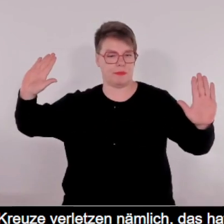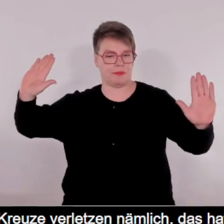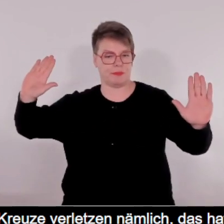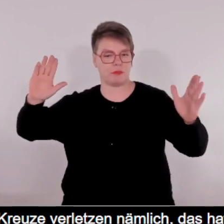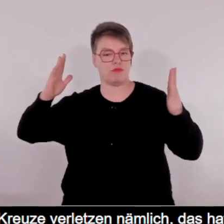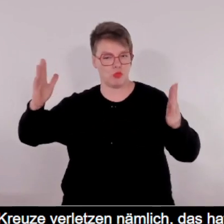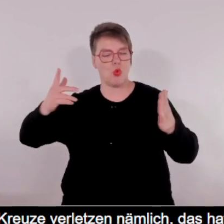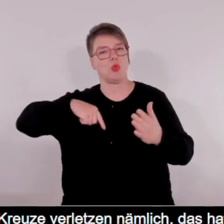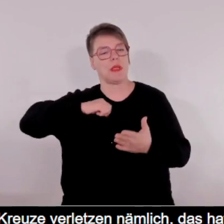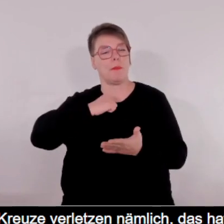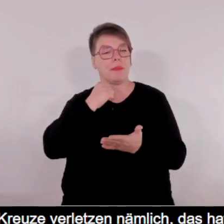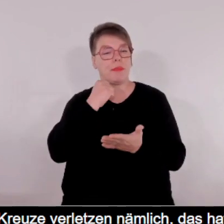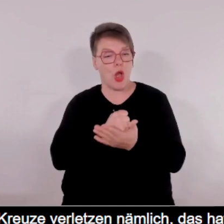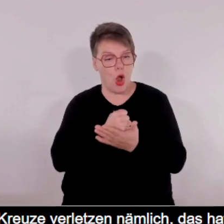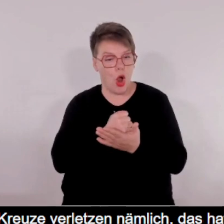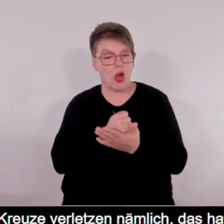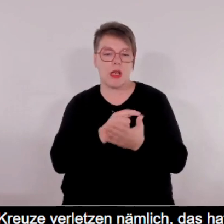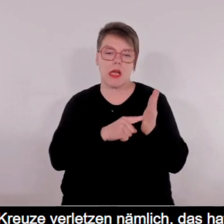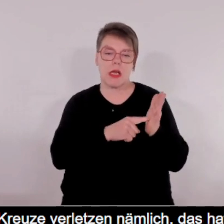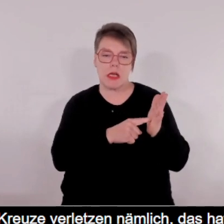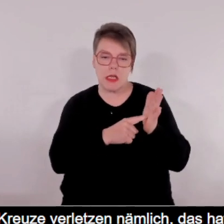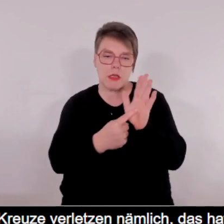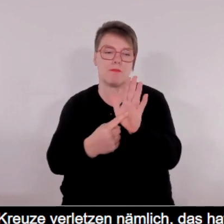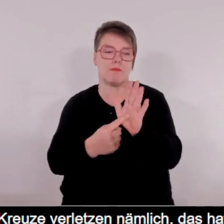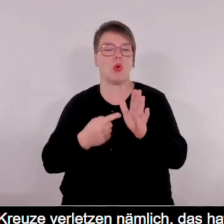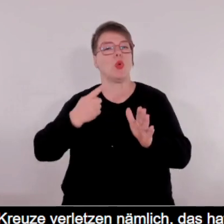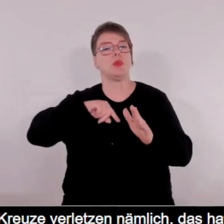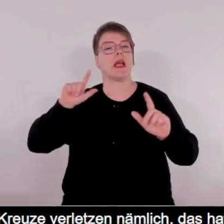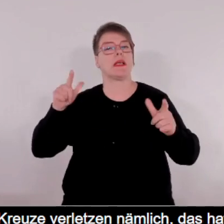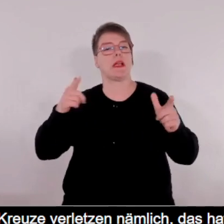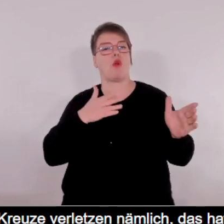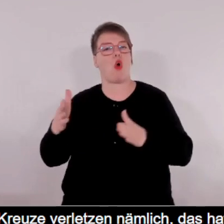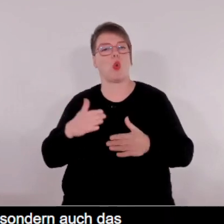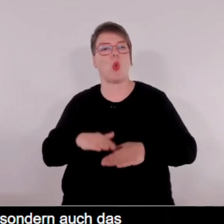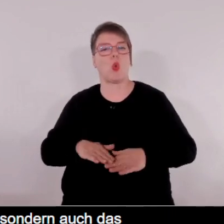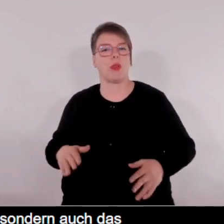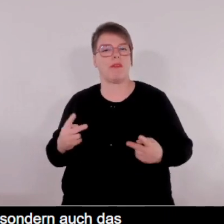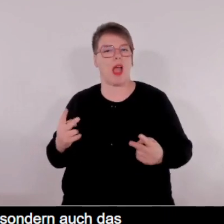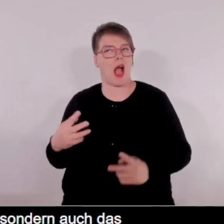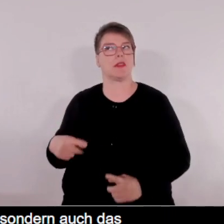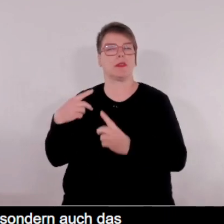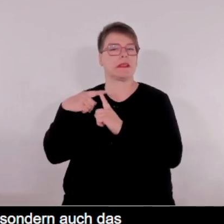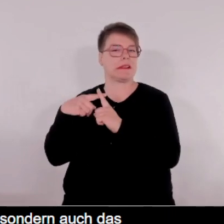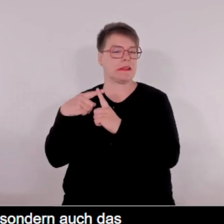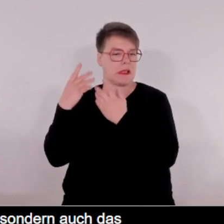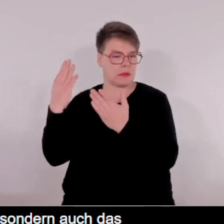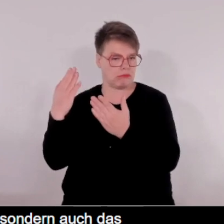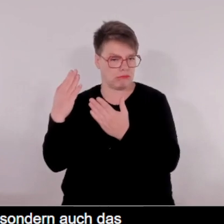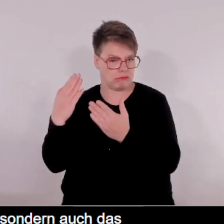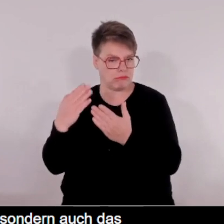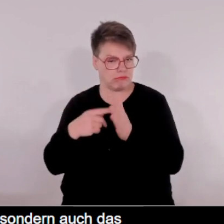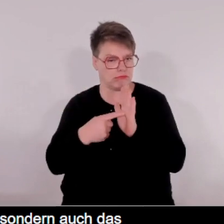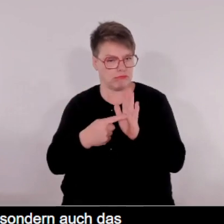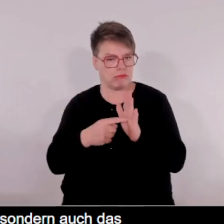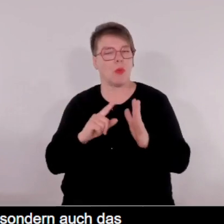Bundesverwaltungsgericht, auch wenn wir die Urteilsgründe jetzt noch nicht im Einzelnen kennen, aber eben die Pressemitteilung, von der ich ausgehe, dass sie im Wesentlichen